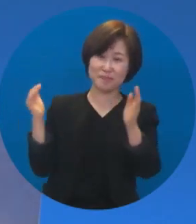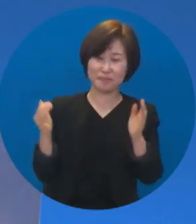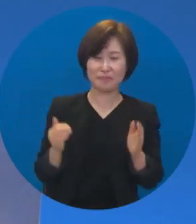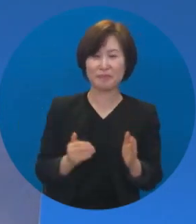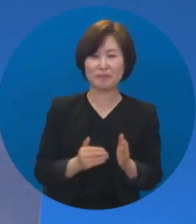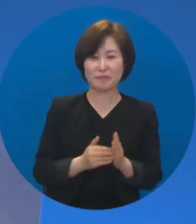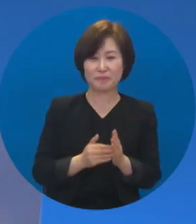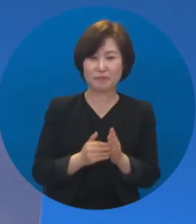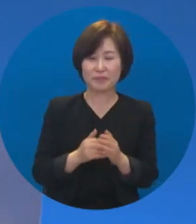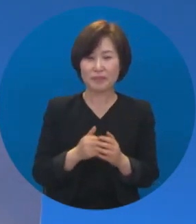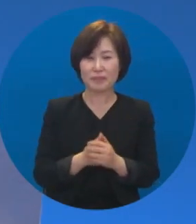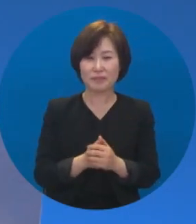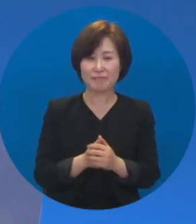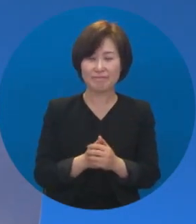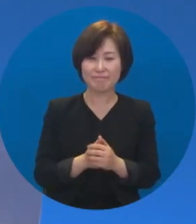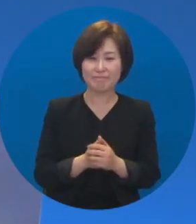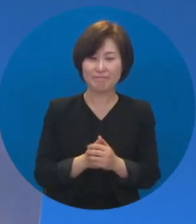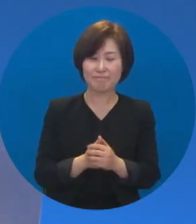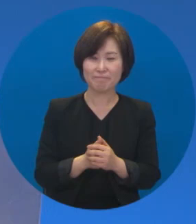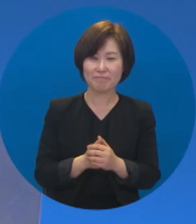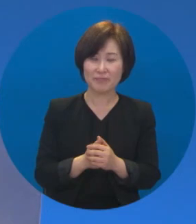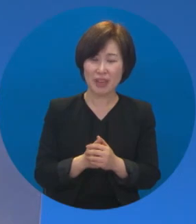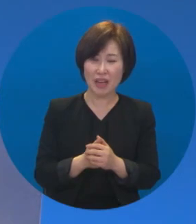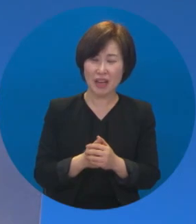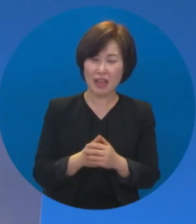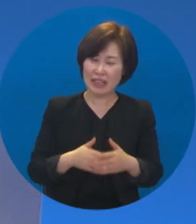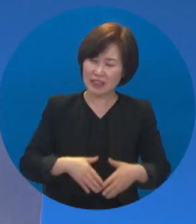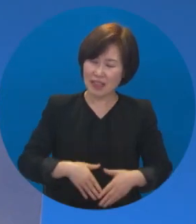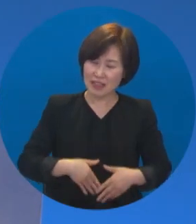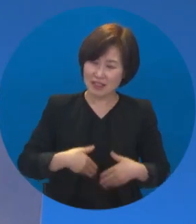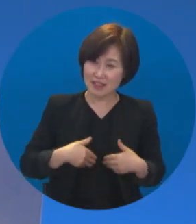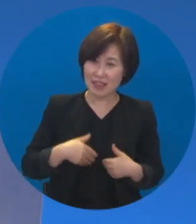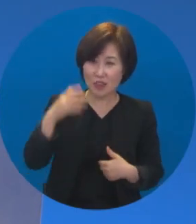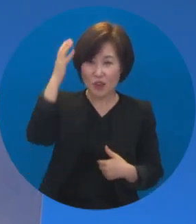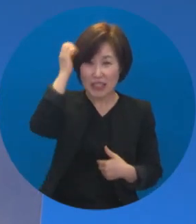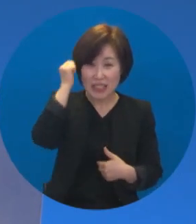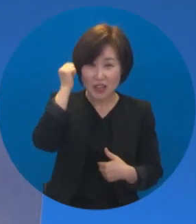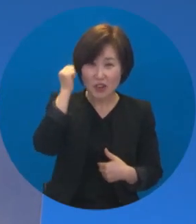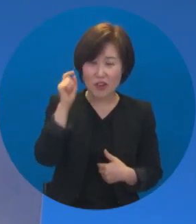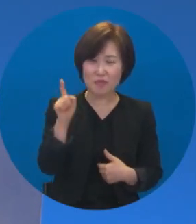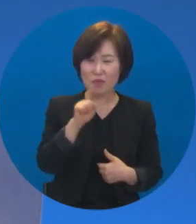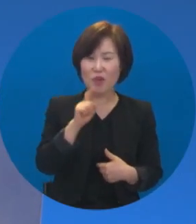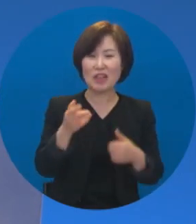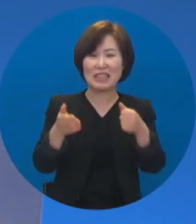저에게 근래의 따뜻한 기억을 묻는다면 장례식이에요. 저희 장례식이